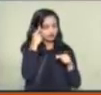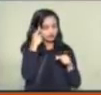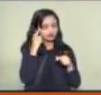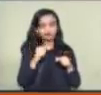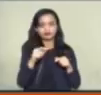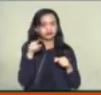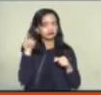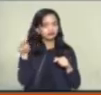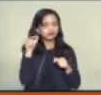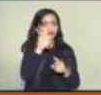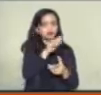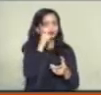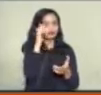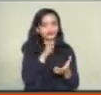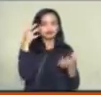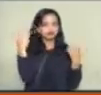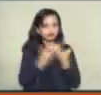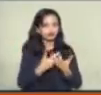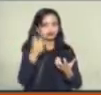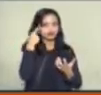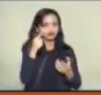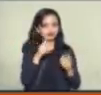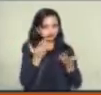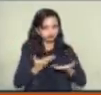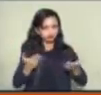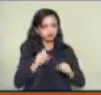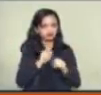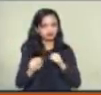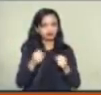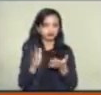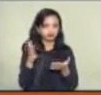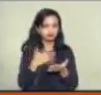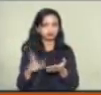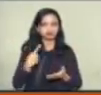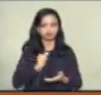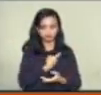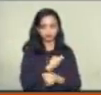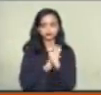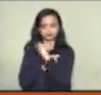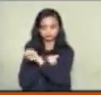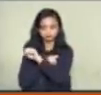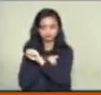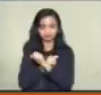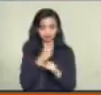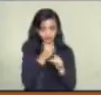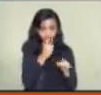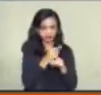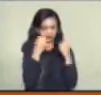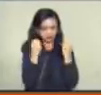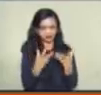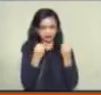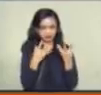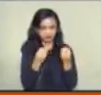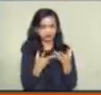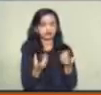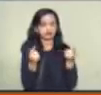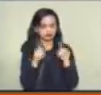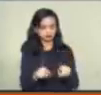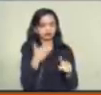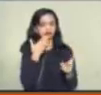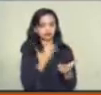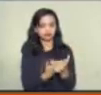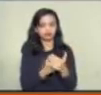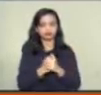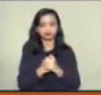siya karapat-dapat na tao para aksayahan mo ng sama mo ng loob. Opo, idol. Diba? Marami pang mangyayaring kabutihan po sa inyo, sa buhay